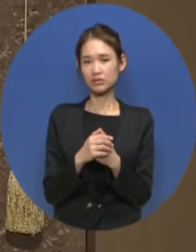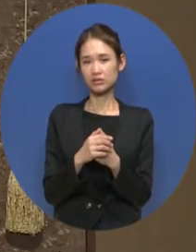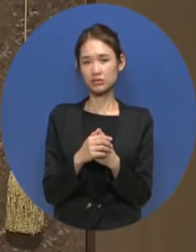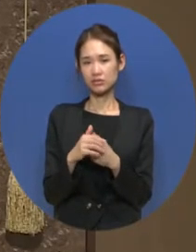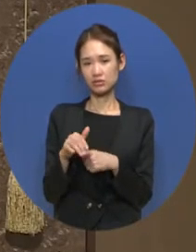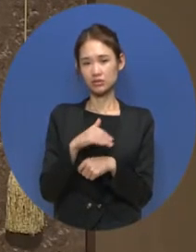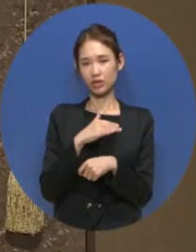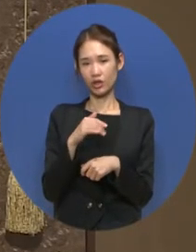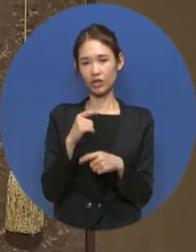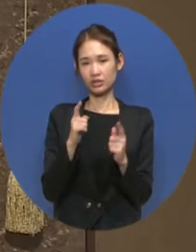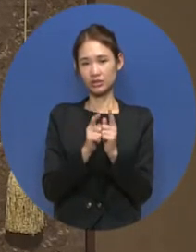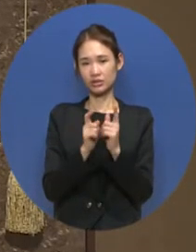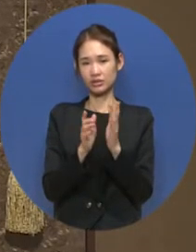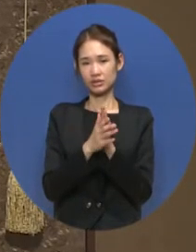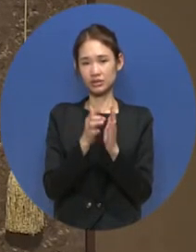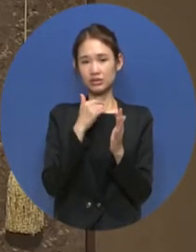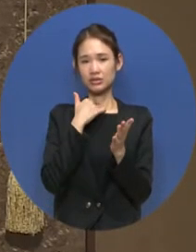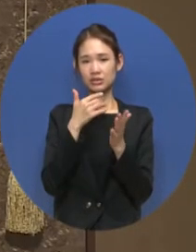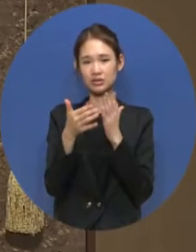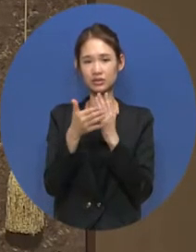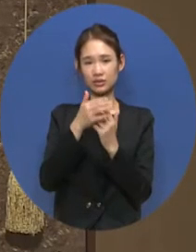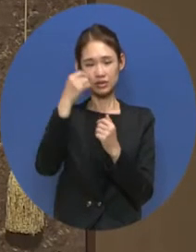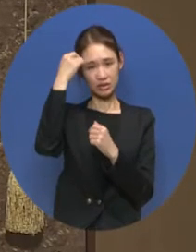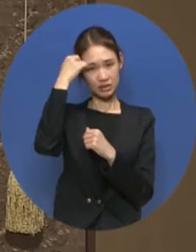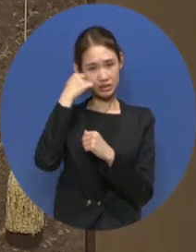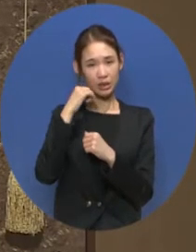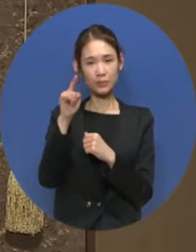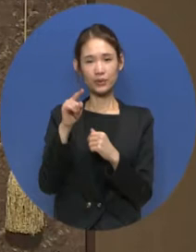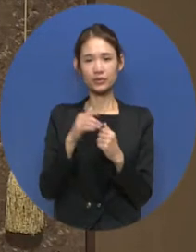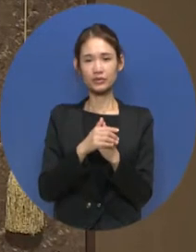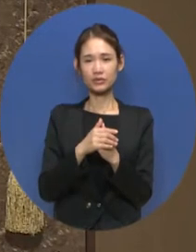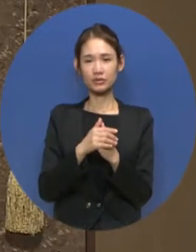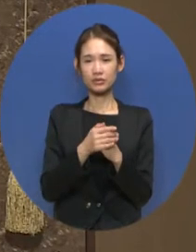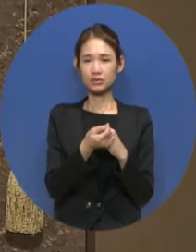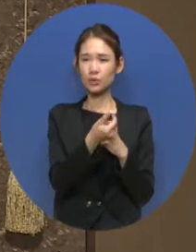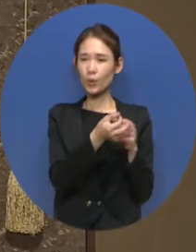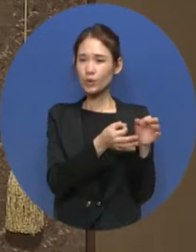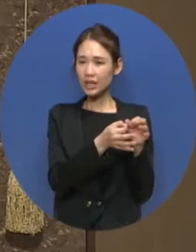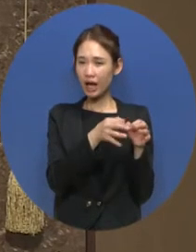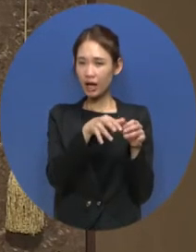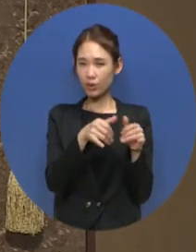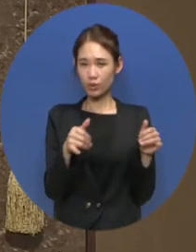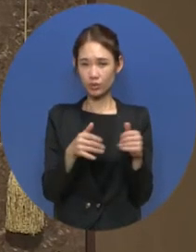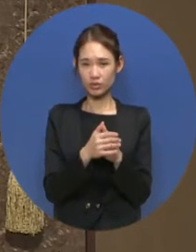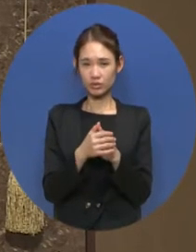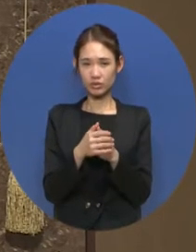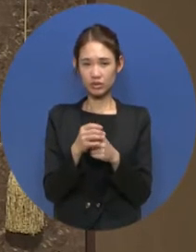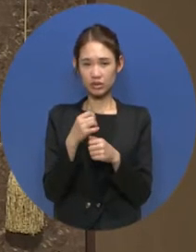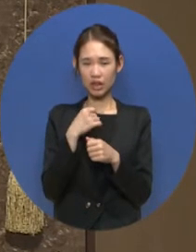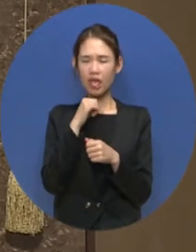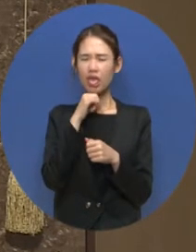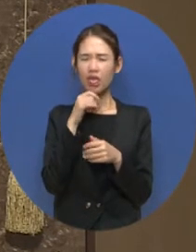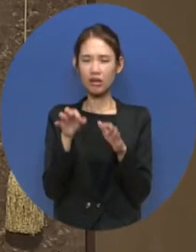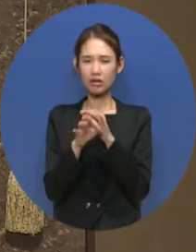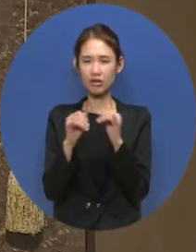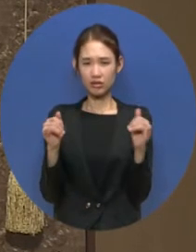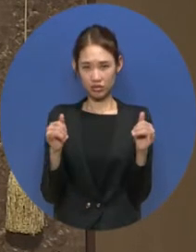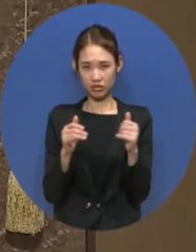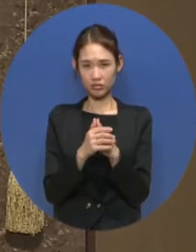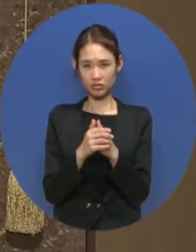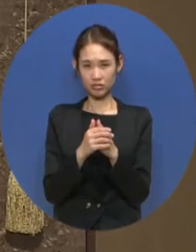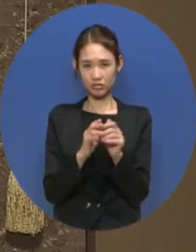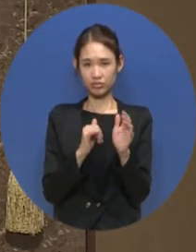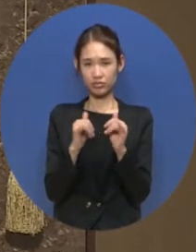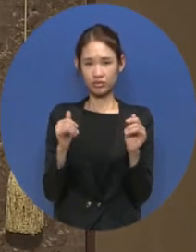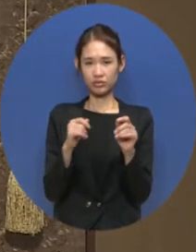이제 조금 이렇게 이제 체감하고 있는 것은 예. 뭐 소상공인이라든지 영세업자들 이분들 위주로